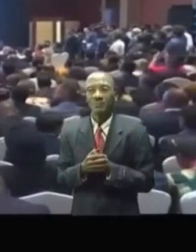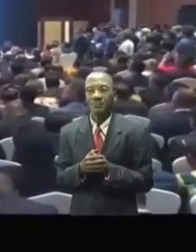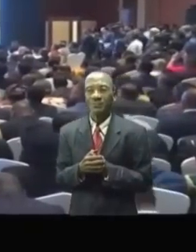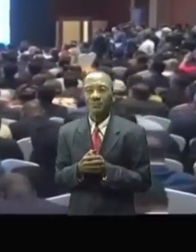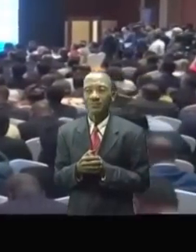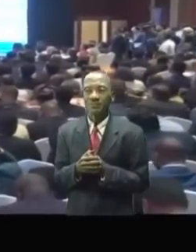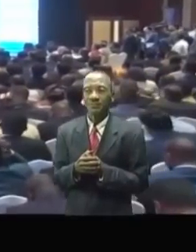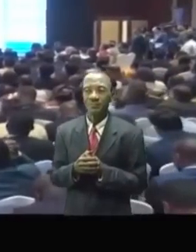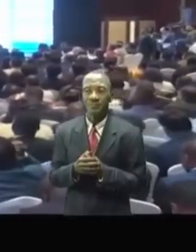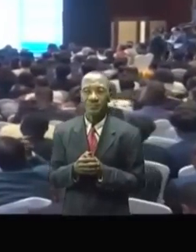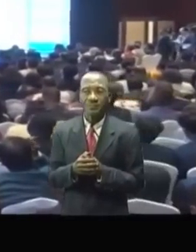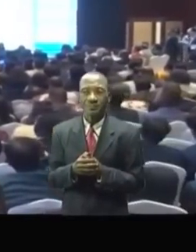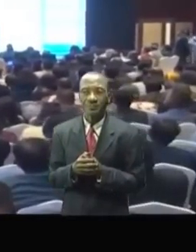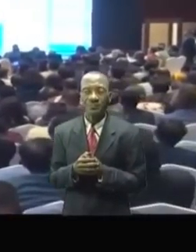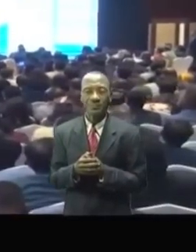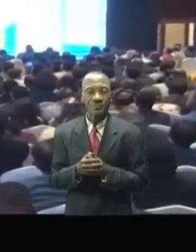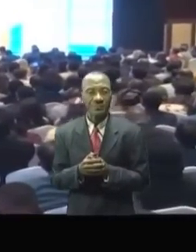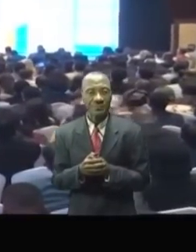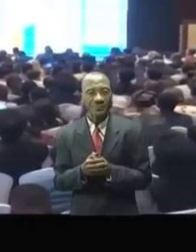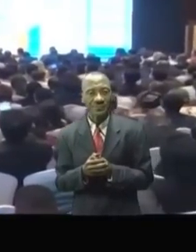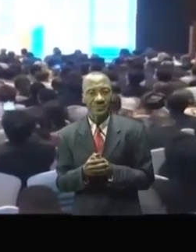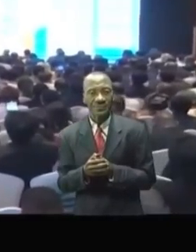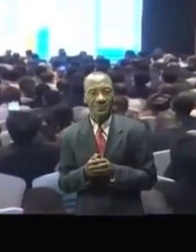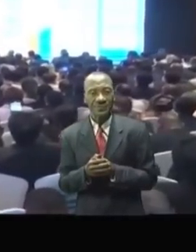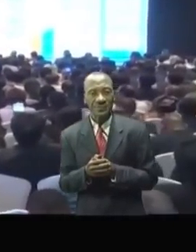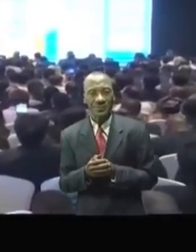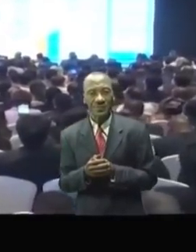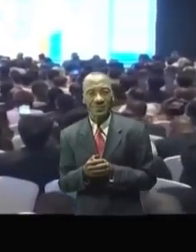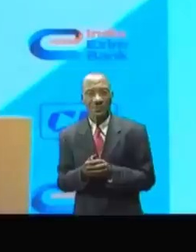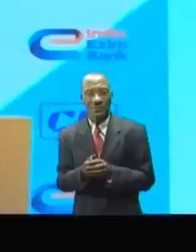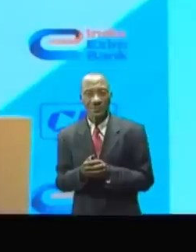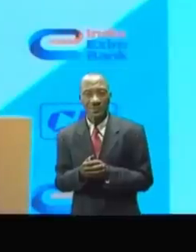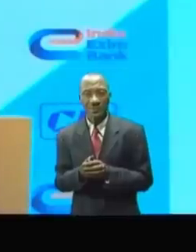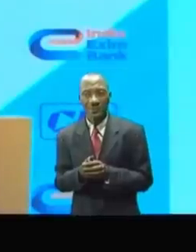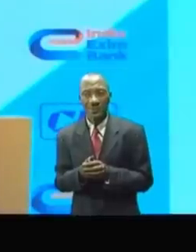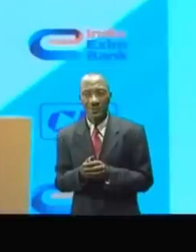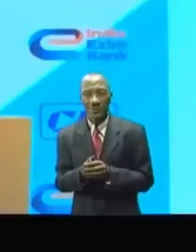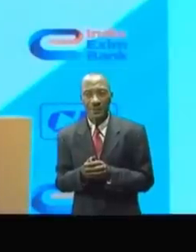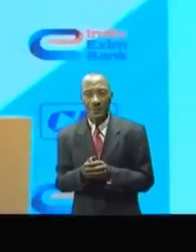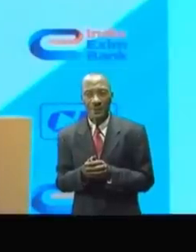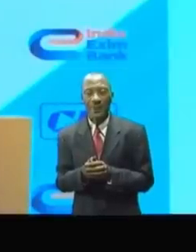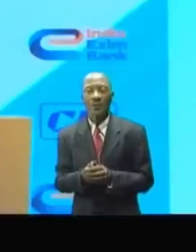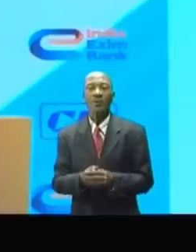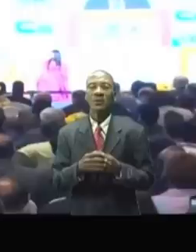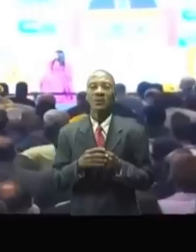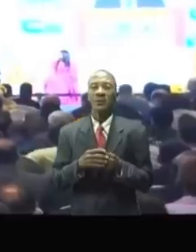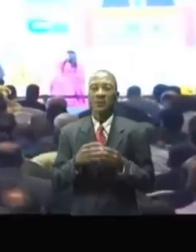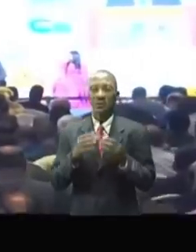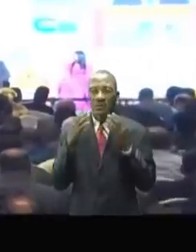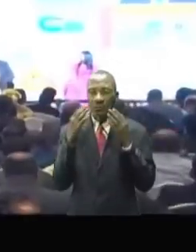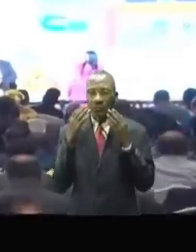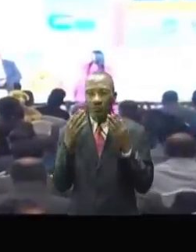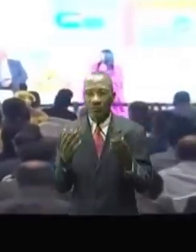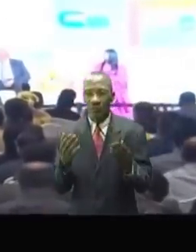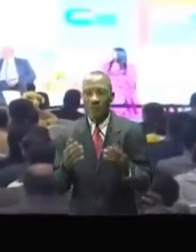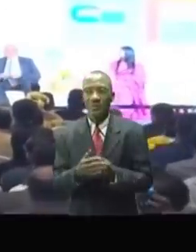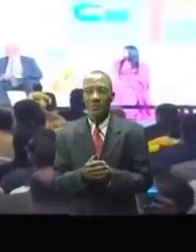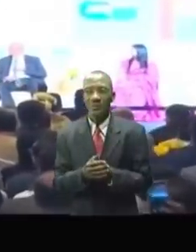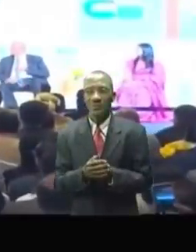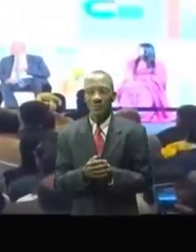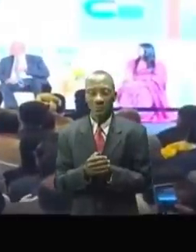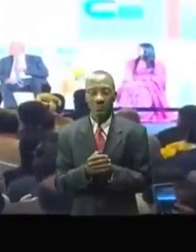Édition du conclave de la Confédération de l'industrie indienne avec Exim Bank est concentré sur le commerce,